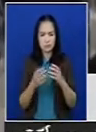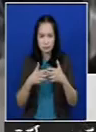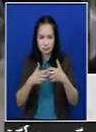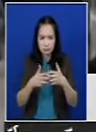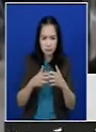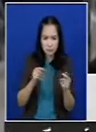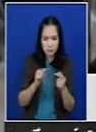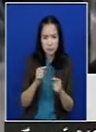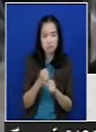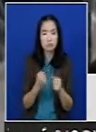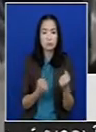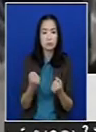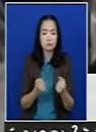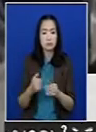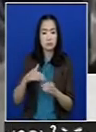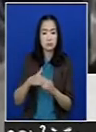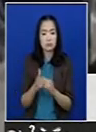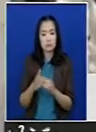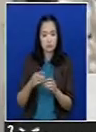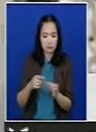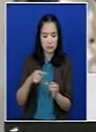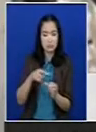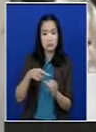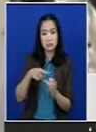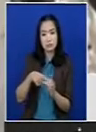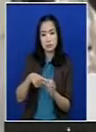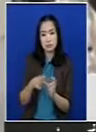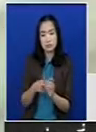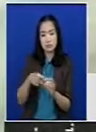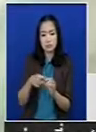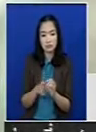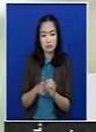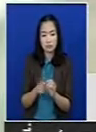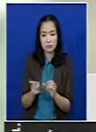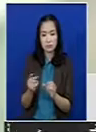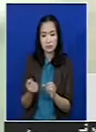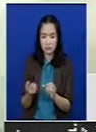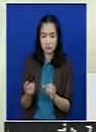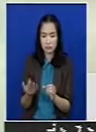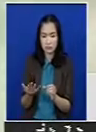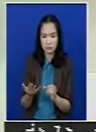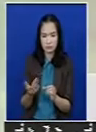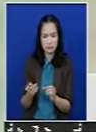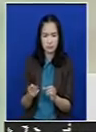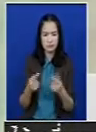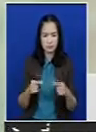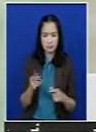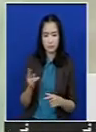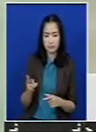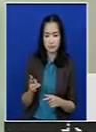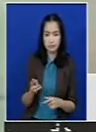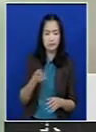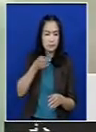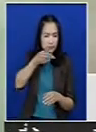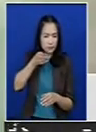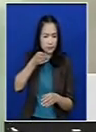ของรถยนต์ก็คือรถเบนซ์นะคะที่ไปพุ่งชนรถยนต์เก๋งฟอร์ดตอนนี้รอทางทีมงานสอบสวนส่งคลิปจากกล้องหน้ารถ